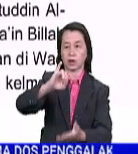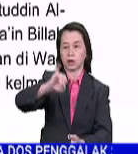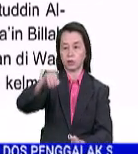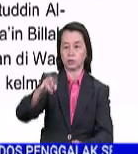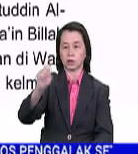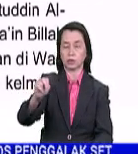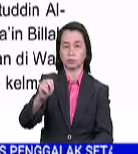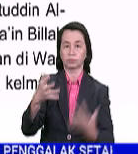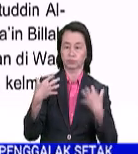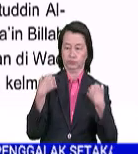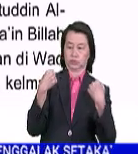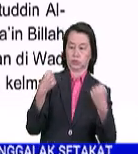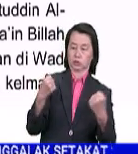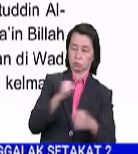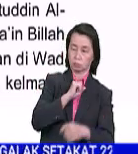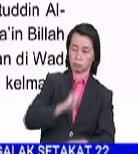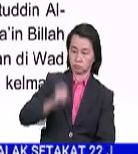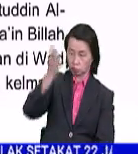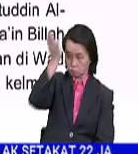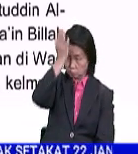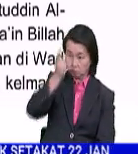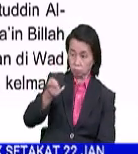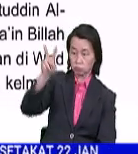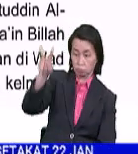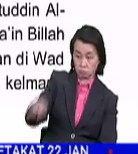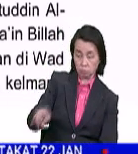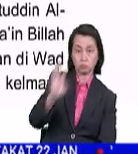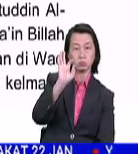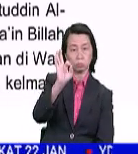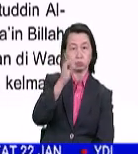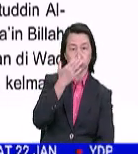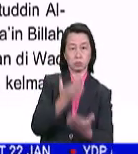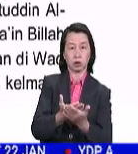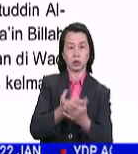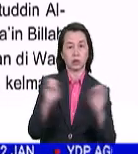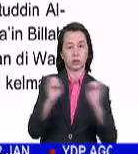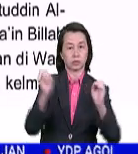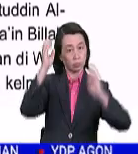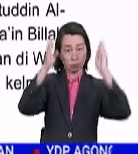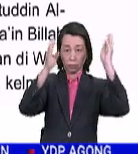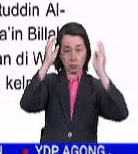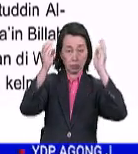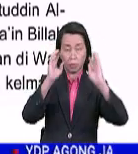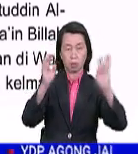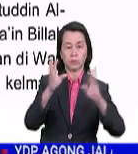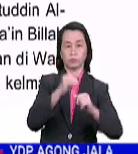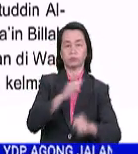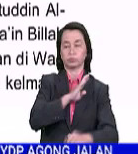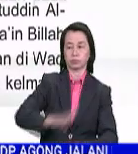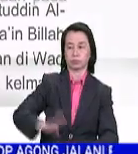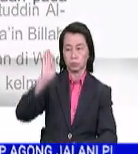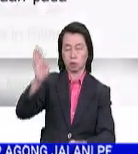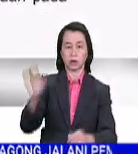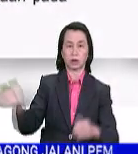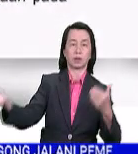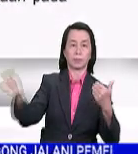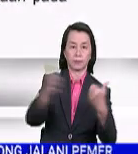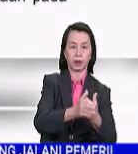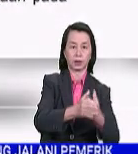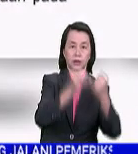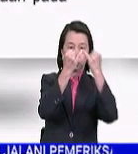IJN. Kesihatan Seri Paduka kini berada dalam keadaan baik dan tidak membimbangkan dan Baginda dijadual